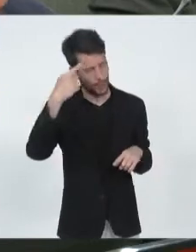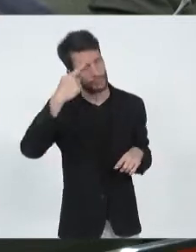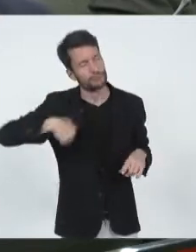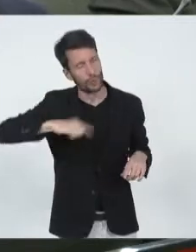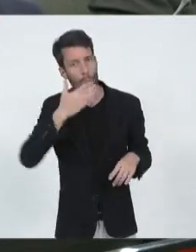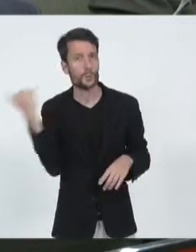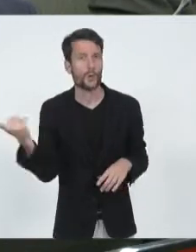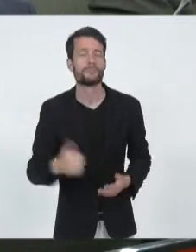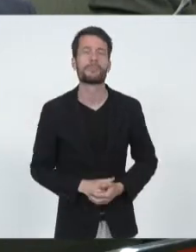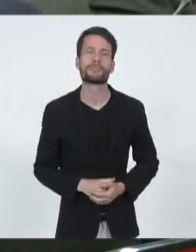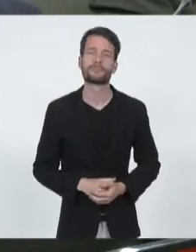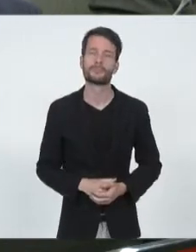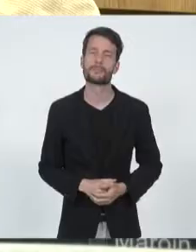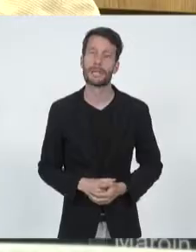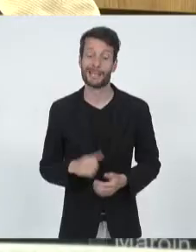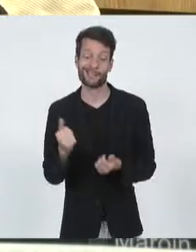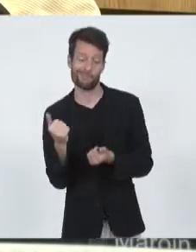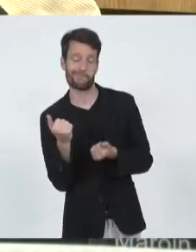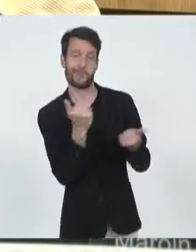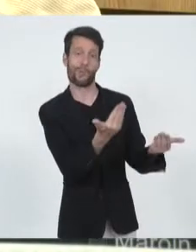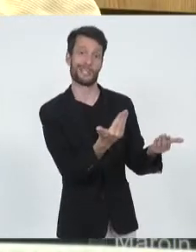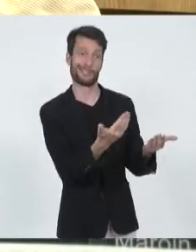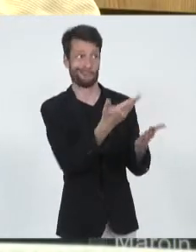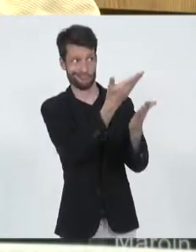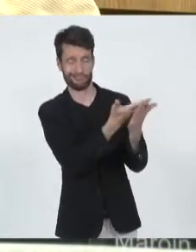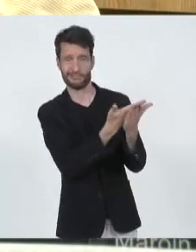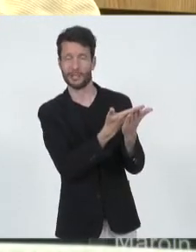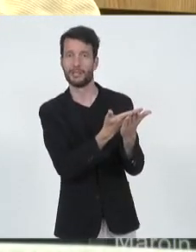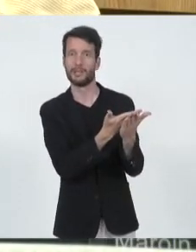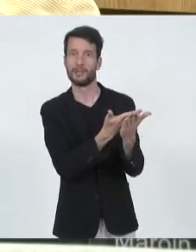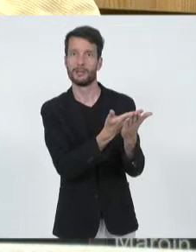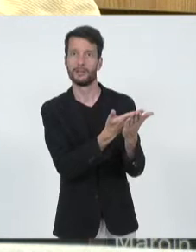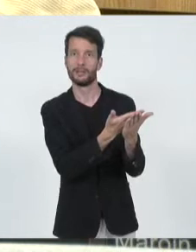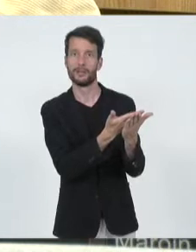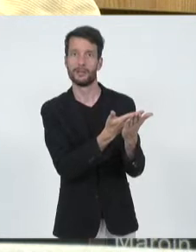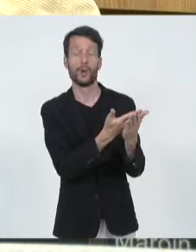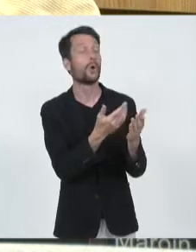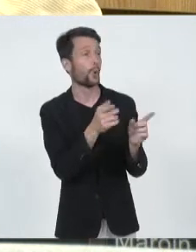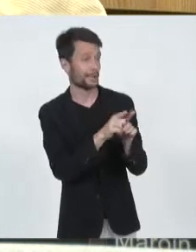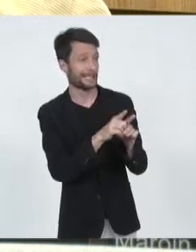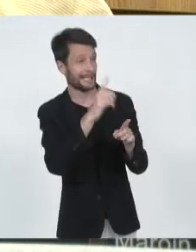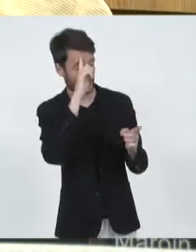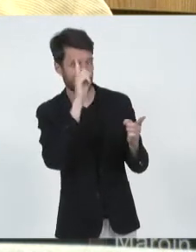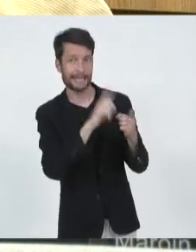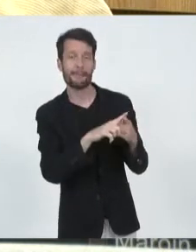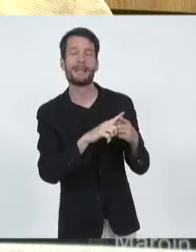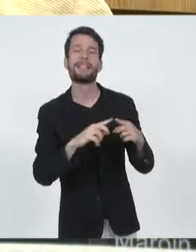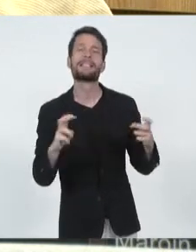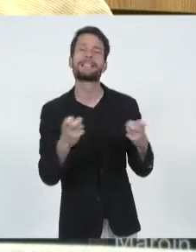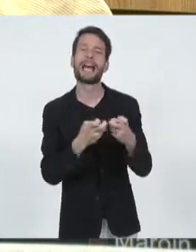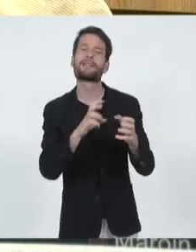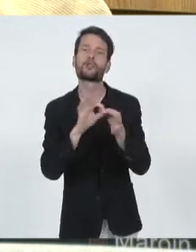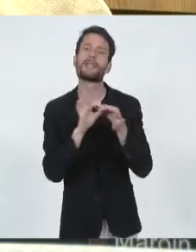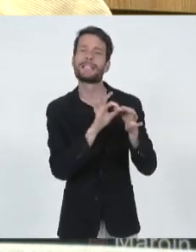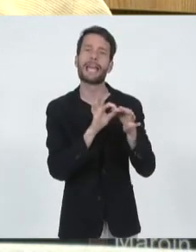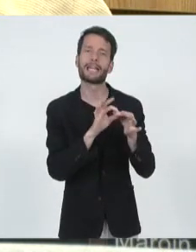Simplement, dans notre proposition, il y avait aussi la question de la mise à jour de la tarification solidaire qui